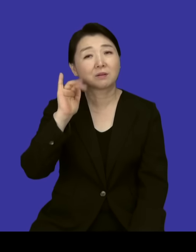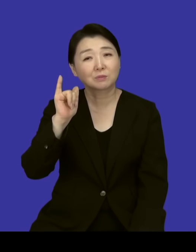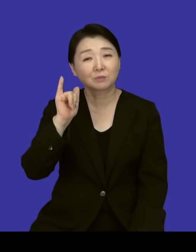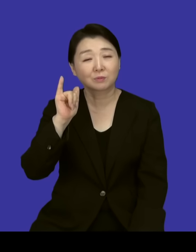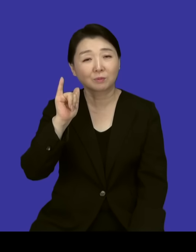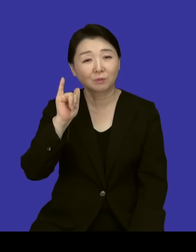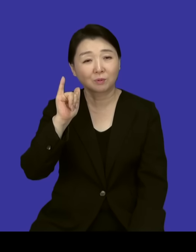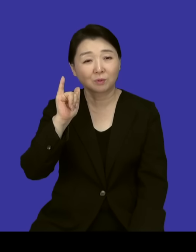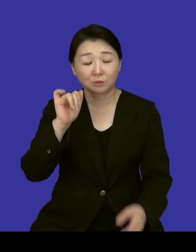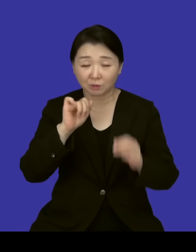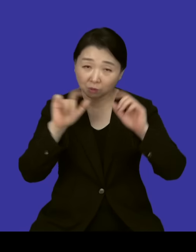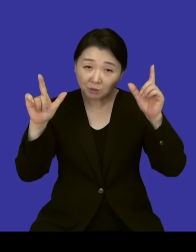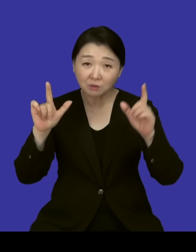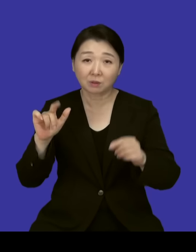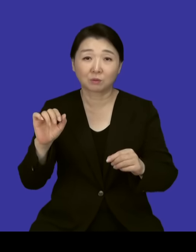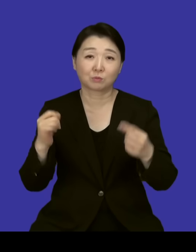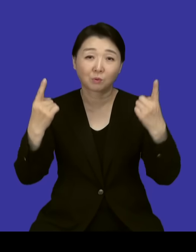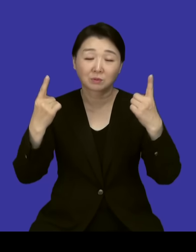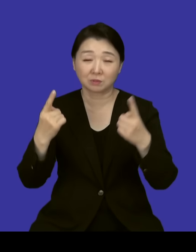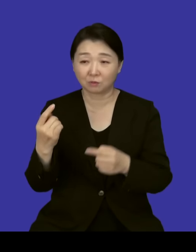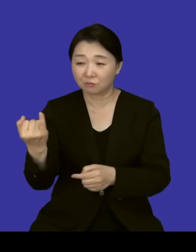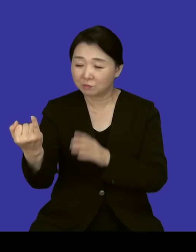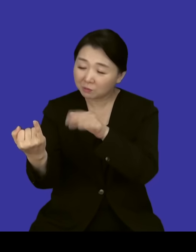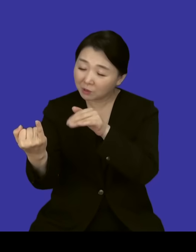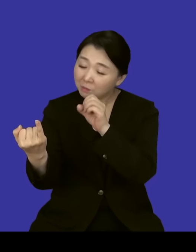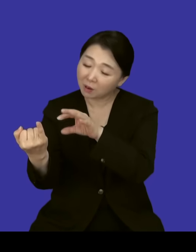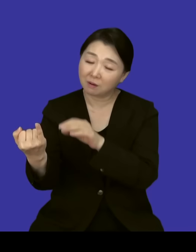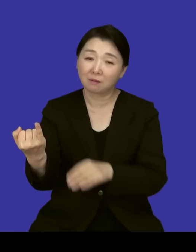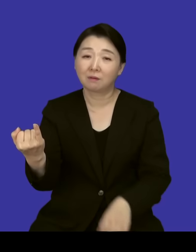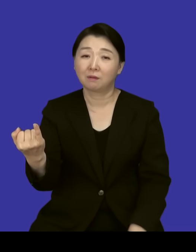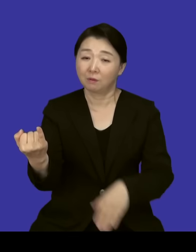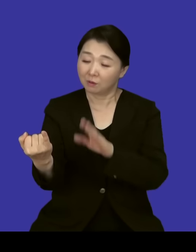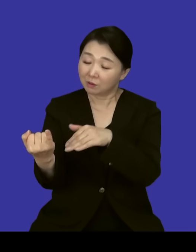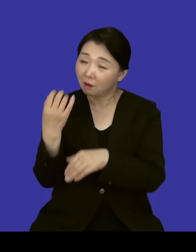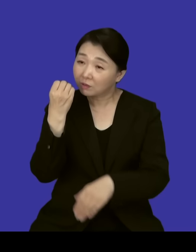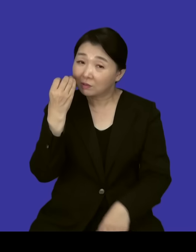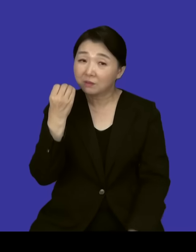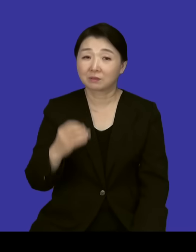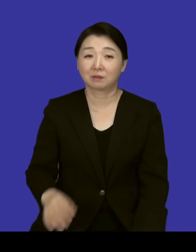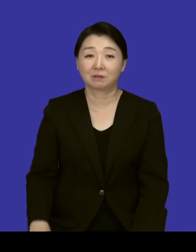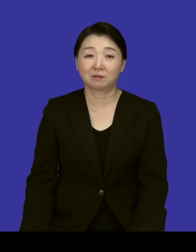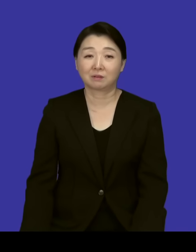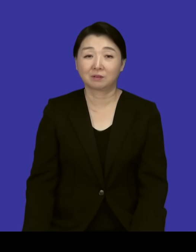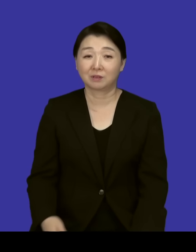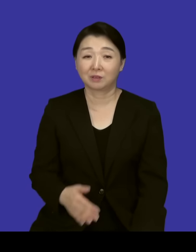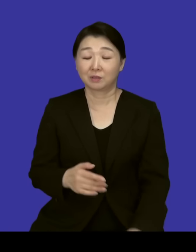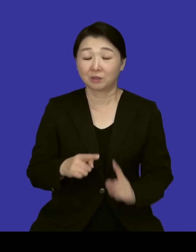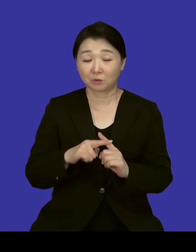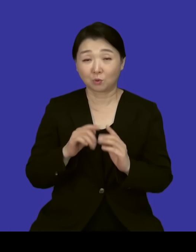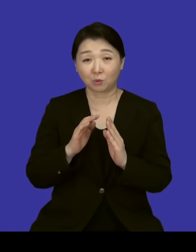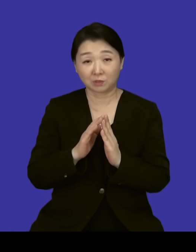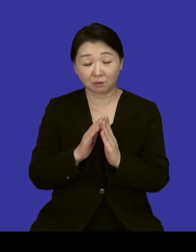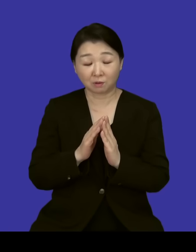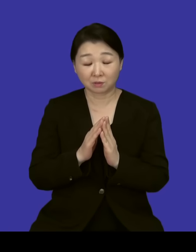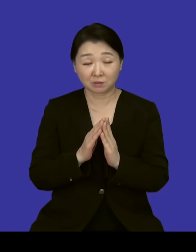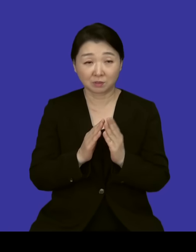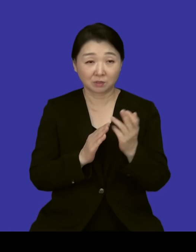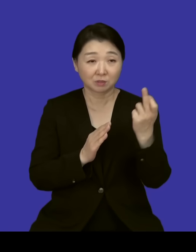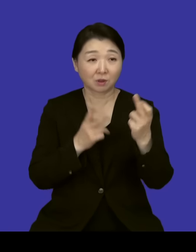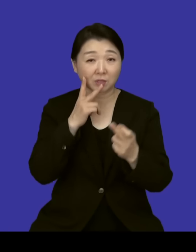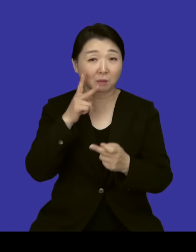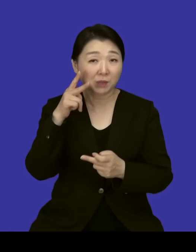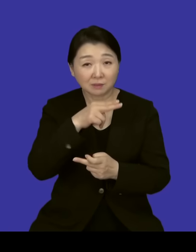그래서 딱 일어나자마자 집사람한테 먼저 얘기했죠. 예. 야, 신기하다. 내가 교회에서 그 형님 담배 끊게